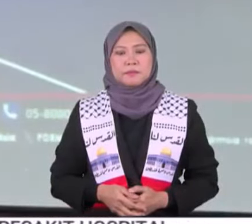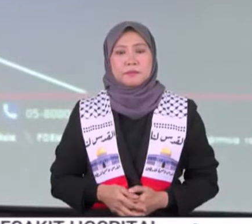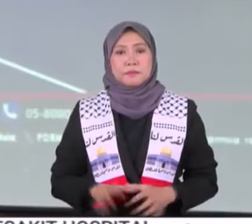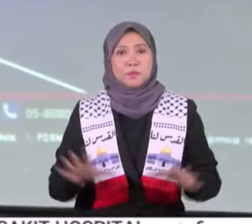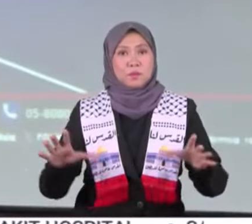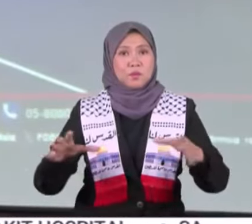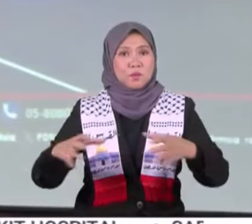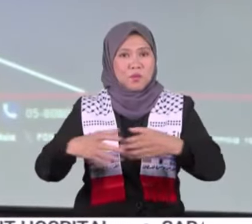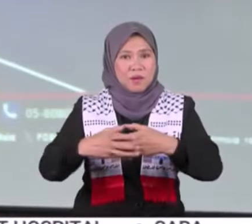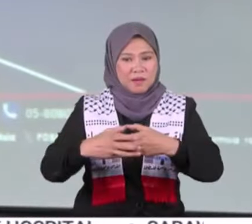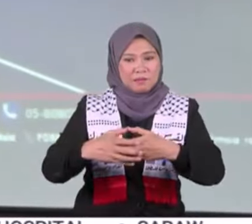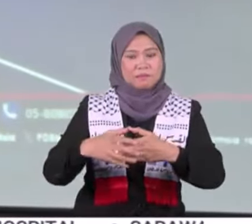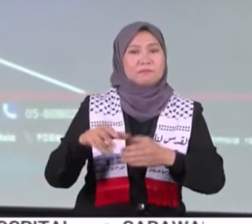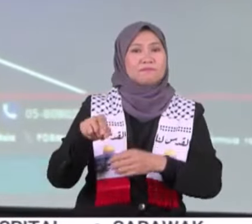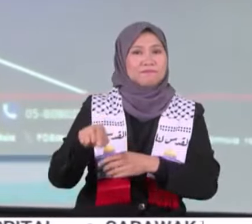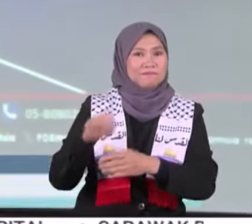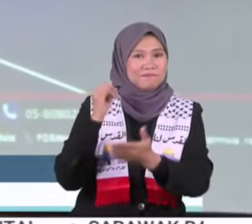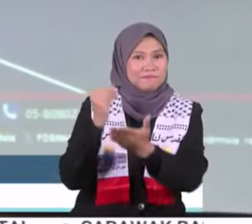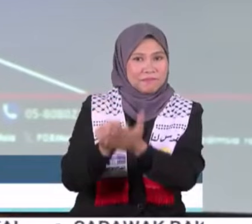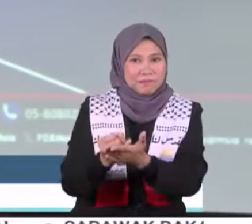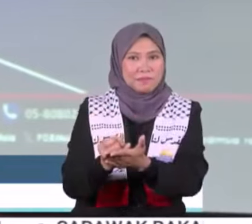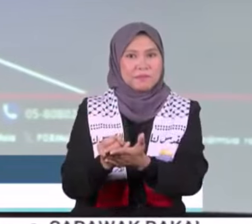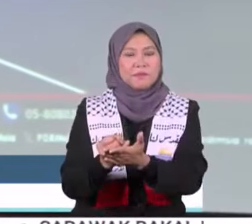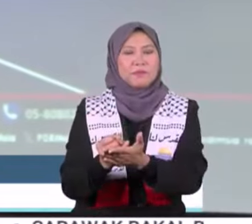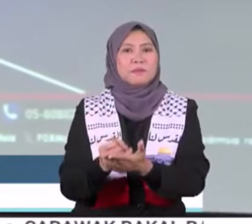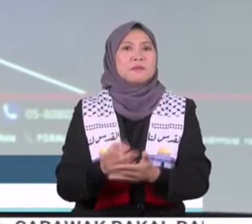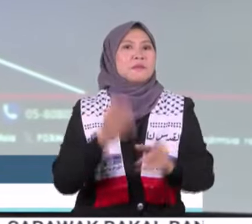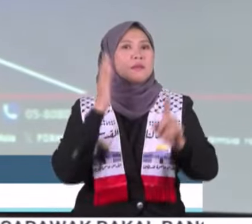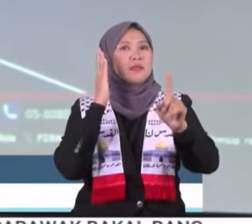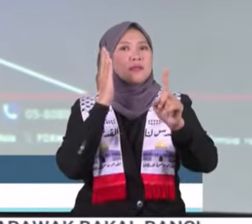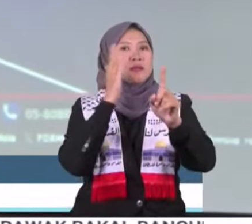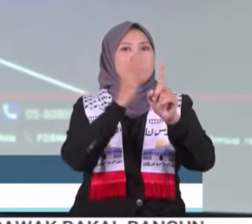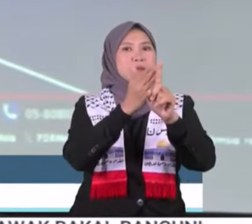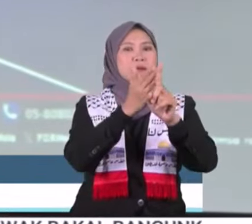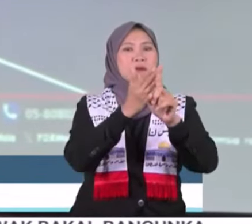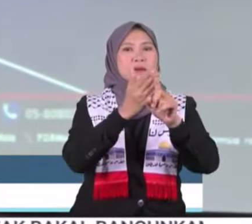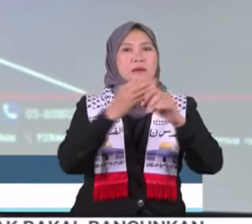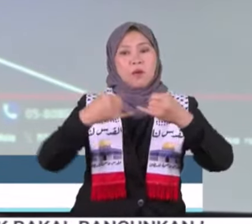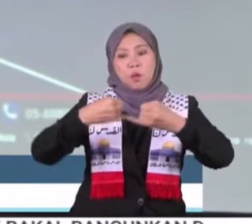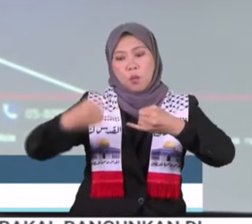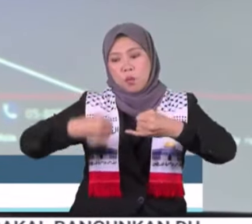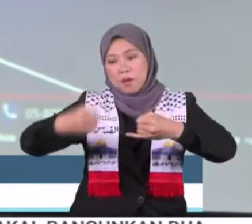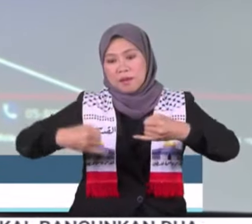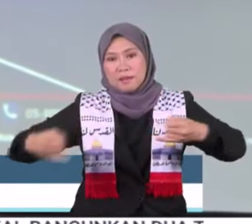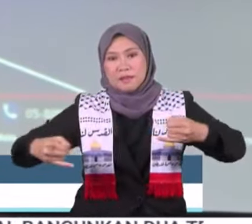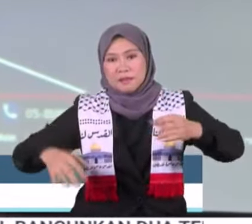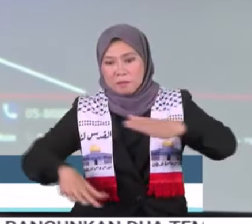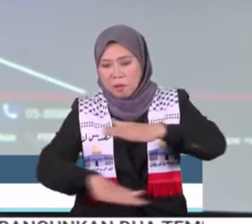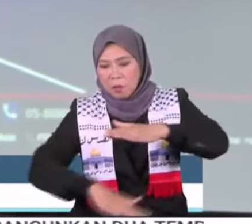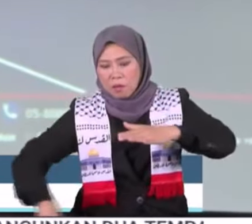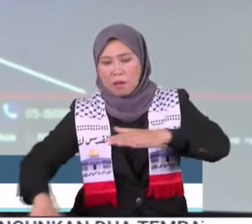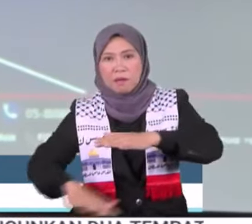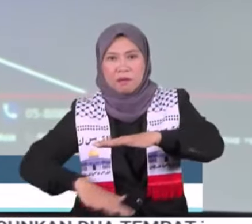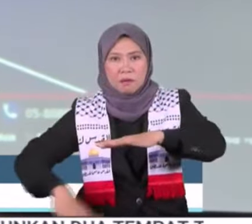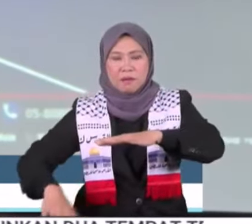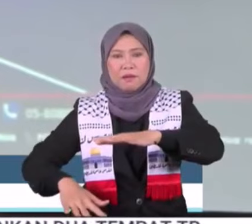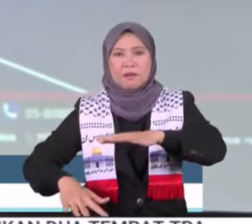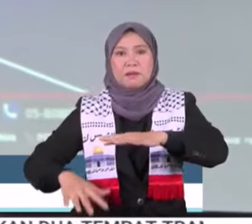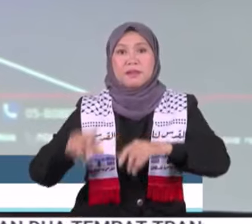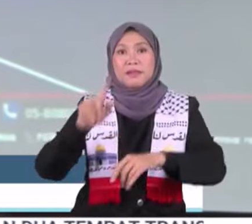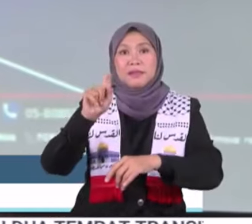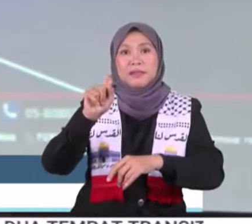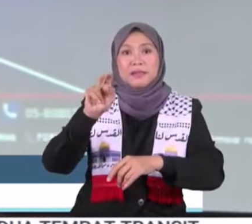kumpulan ini iaitu menyasarkan kabel bawah tanah milik TM dengan